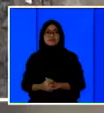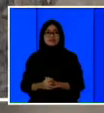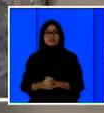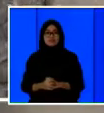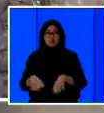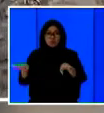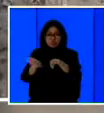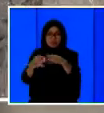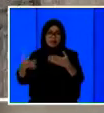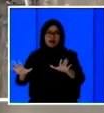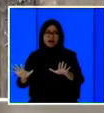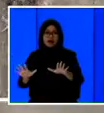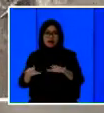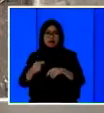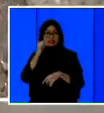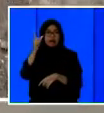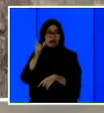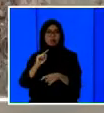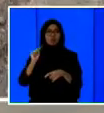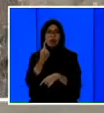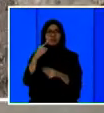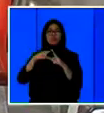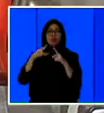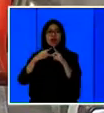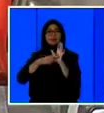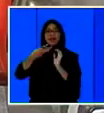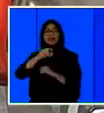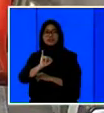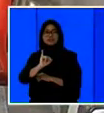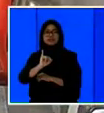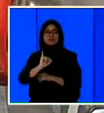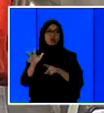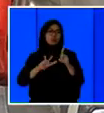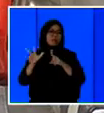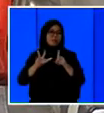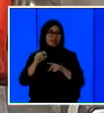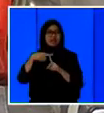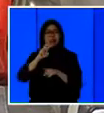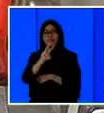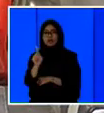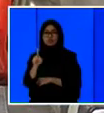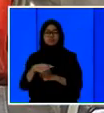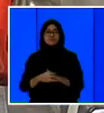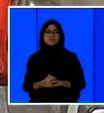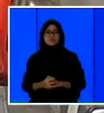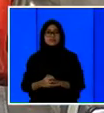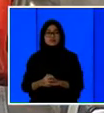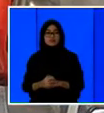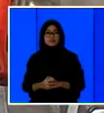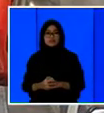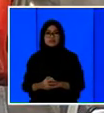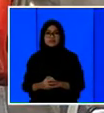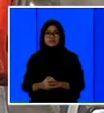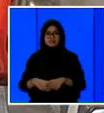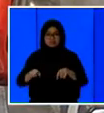mulai disadari sejak bulan Mei 2018, tepatnya pada tanggal 31 Mei 2018. Mengetahui adanya kehilangan tutup